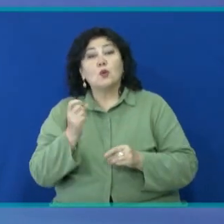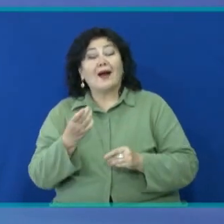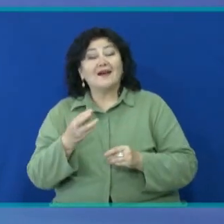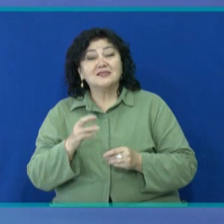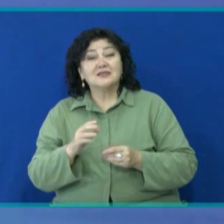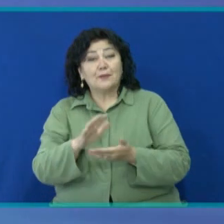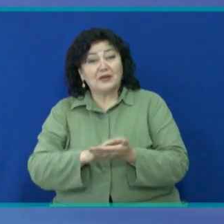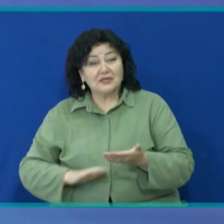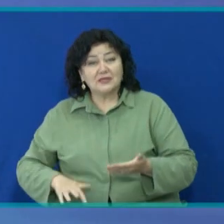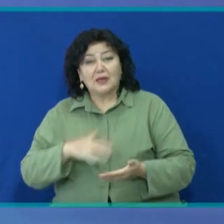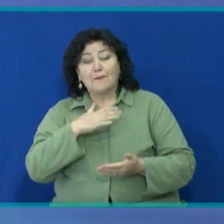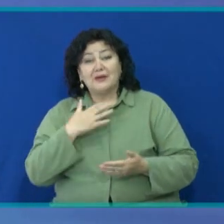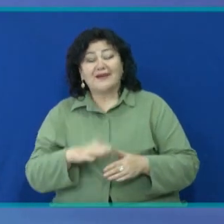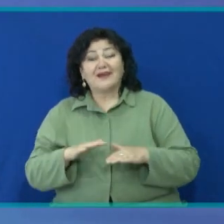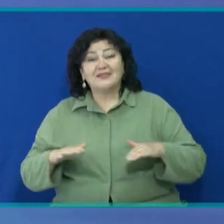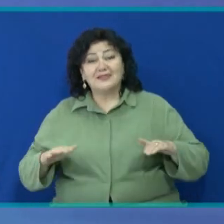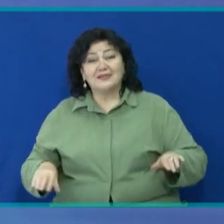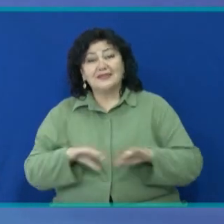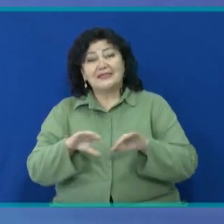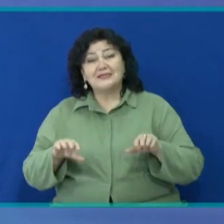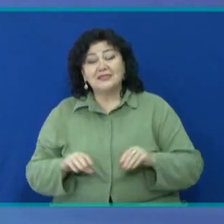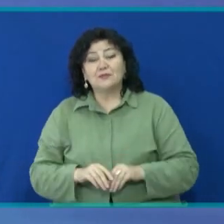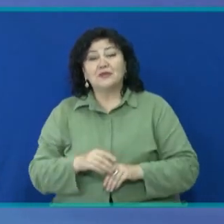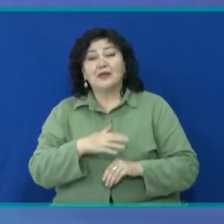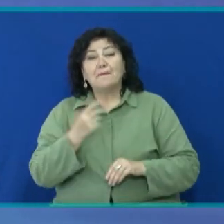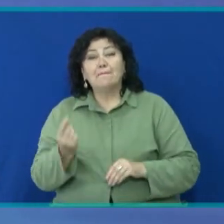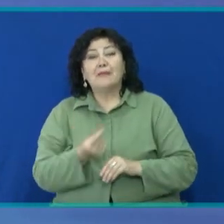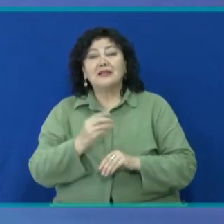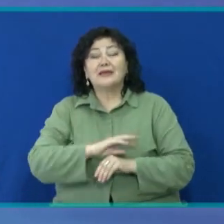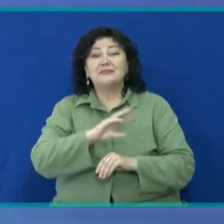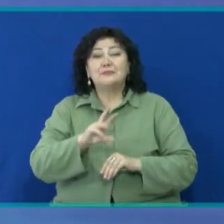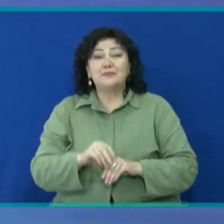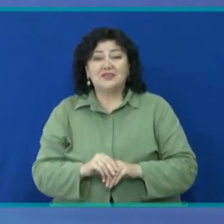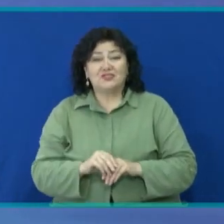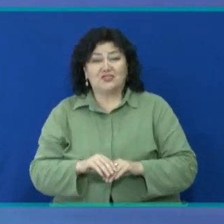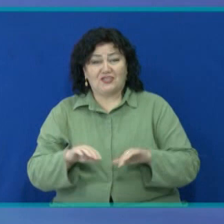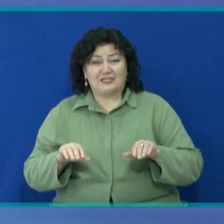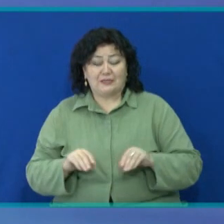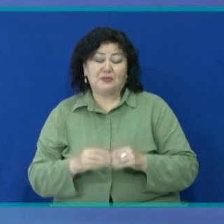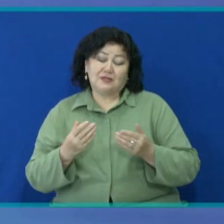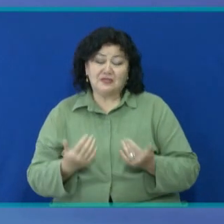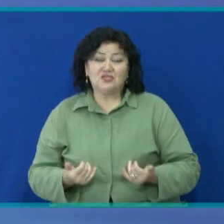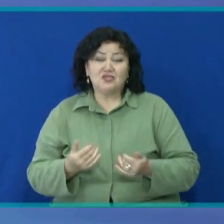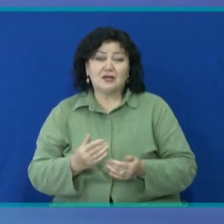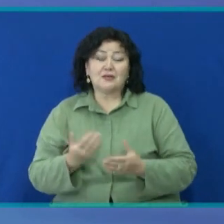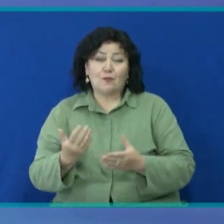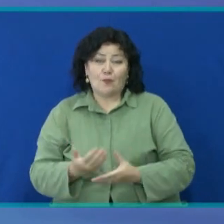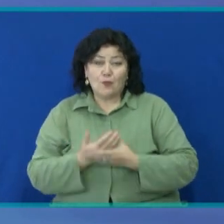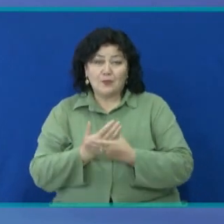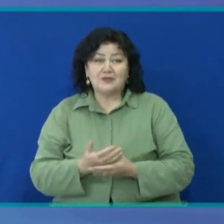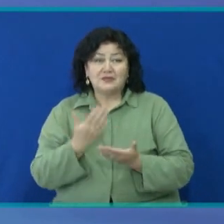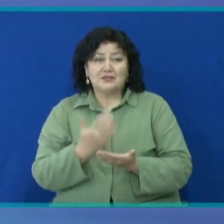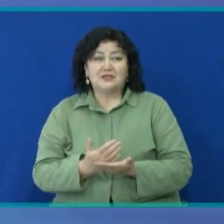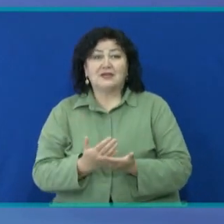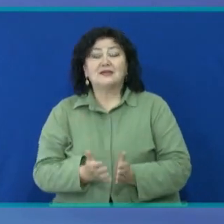аясында көп балалы және аз қамтылған отбасылардан шыққан балаларға қажетті көмек көрсетілуде. Бүгін акция аясында